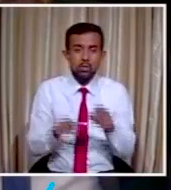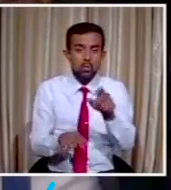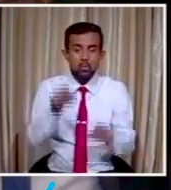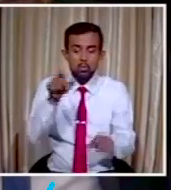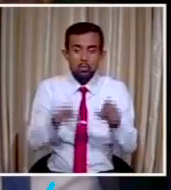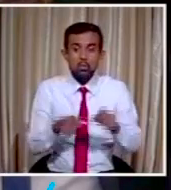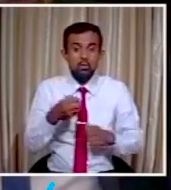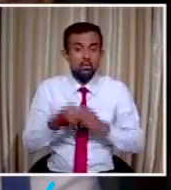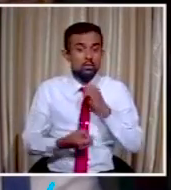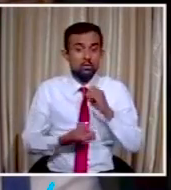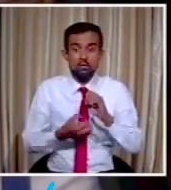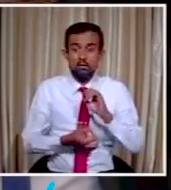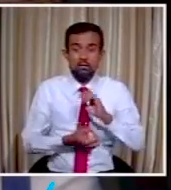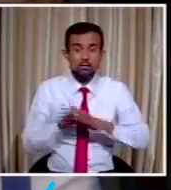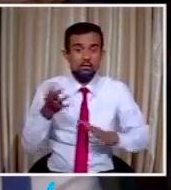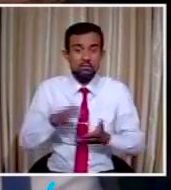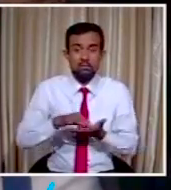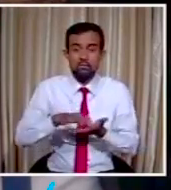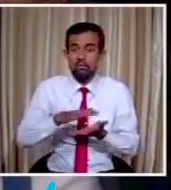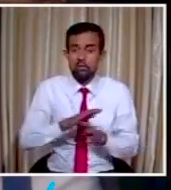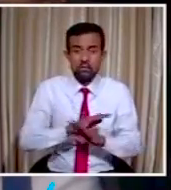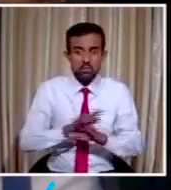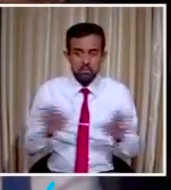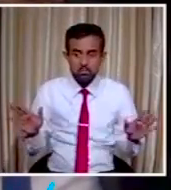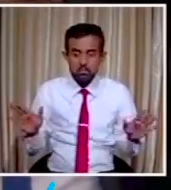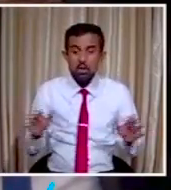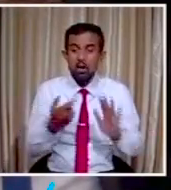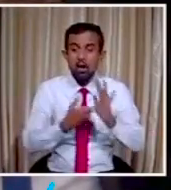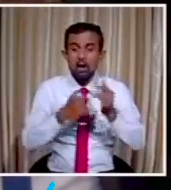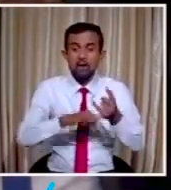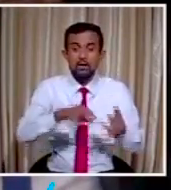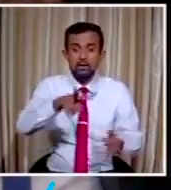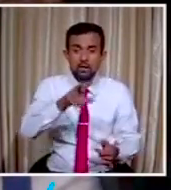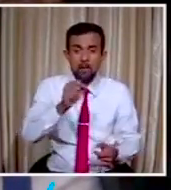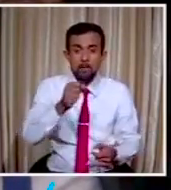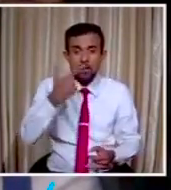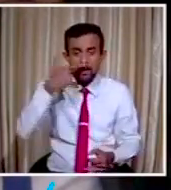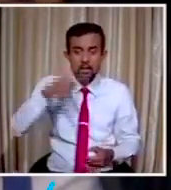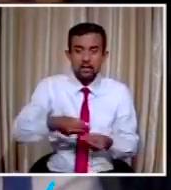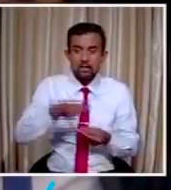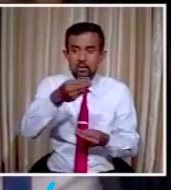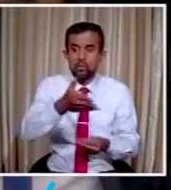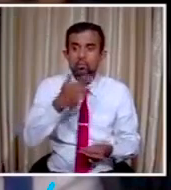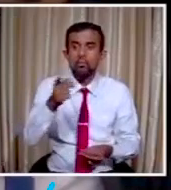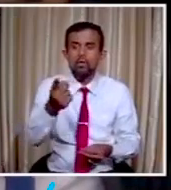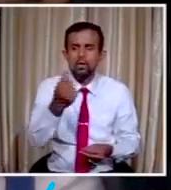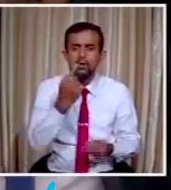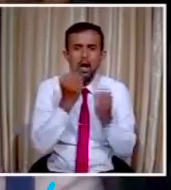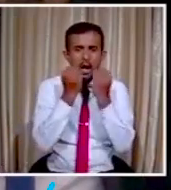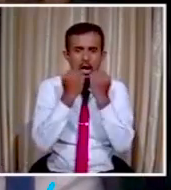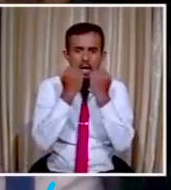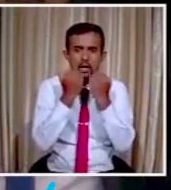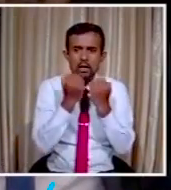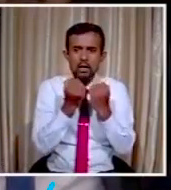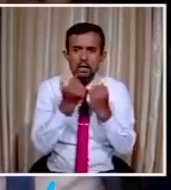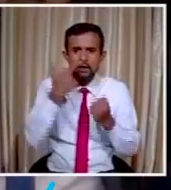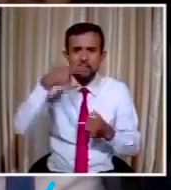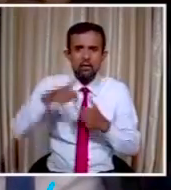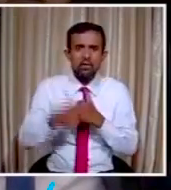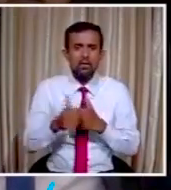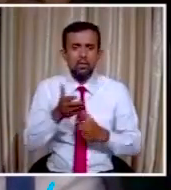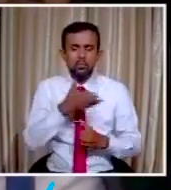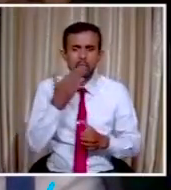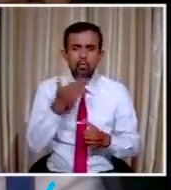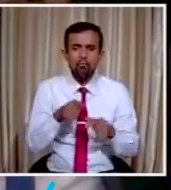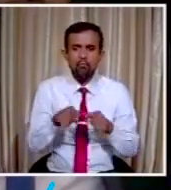තුළ වෛරයක් ඇති කරන්න උත්සාහ කරන්න එපා විශේෂයෙන්ම රුපියල් 250ට ඉන්ධන දෙන්න පුළුවන් තව එක්කෙනෙක් කියලා තනවා බඩේරුම් ගෝලින් දෙන්න පුළුවන් කියලා තෙල් ටික මේ